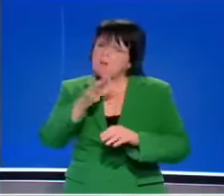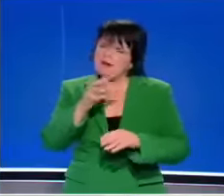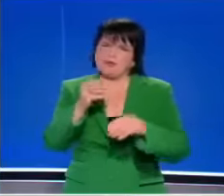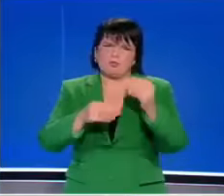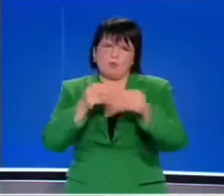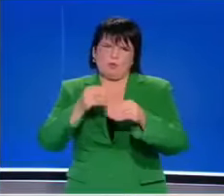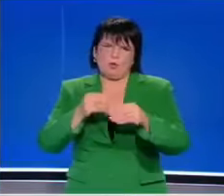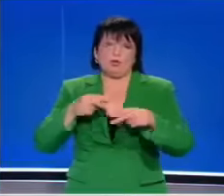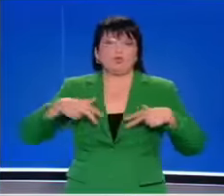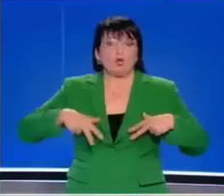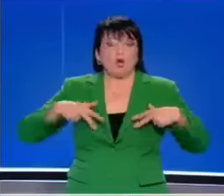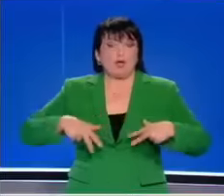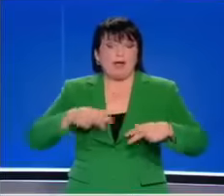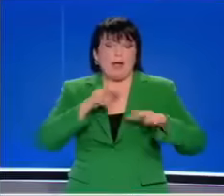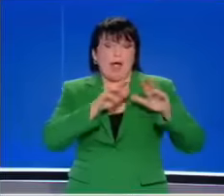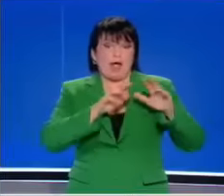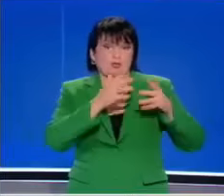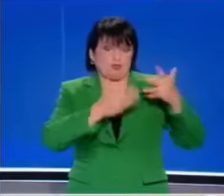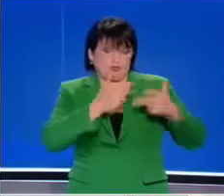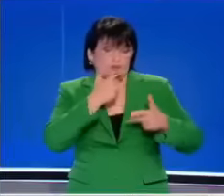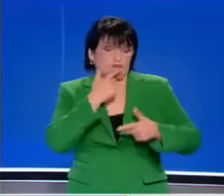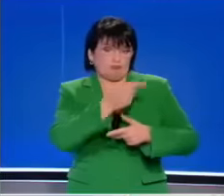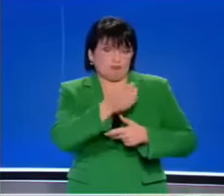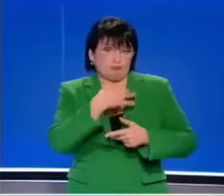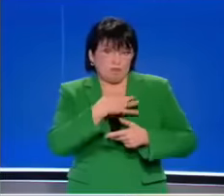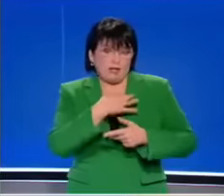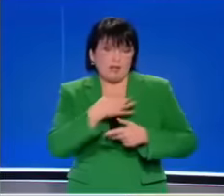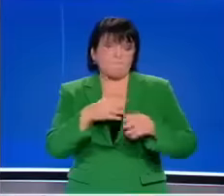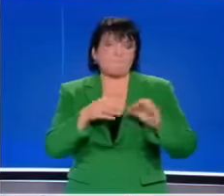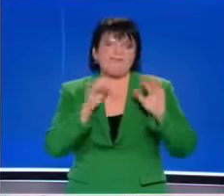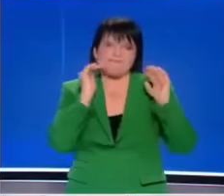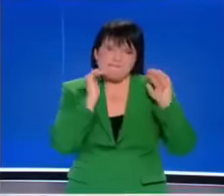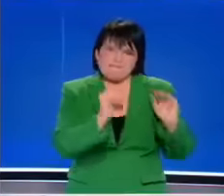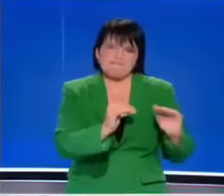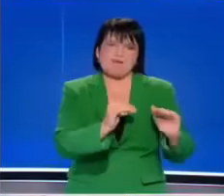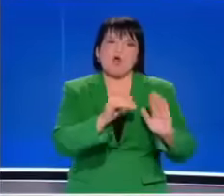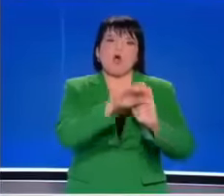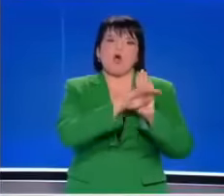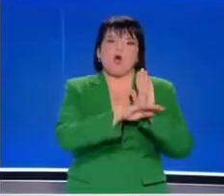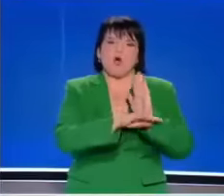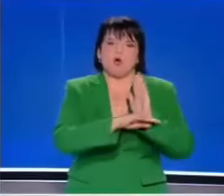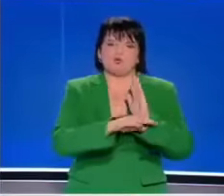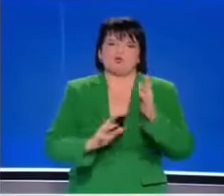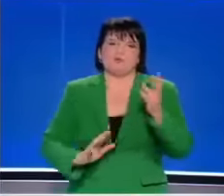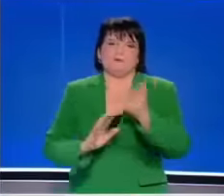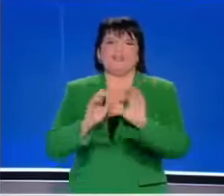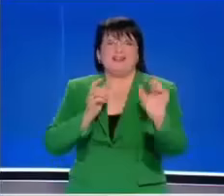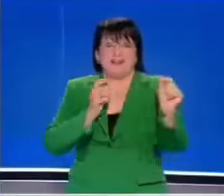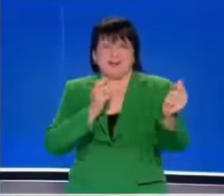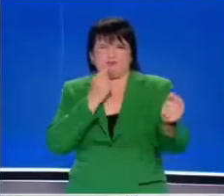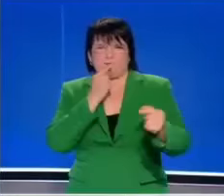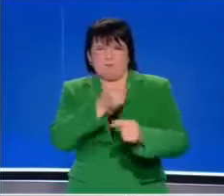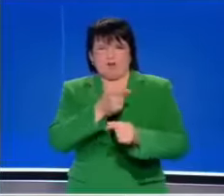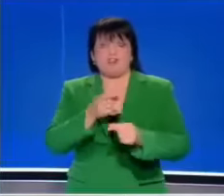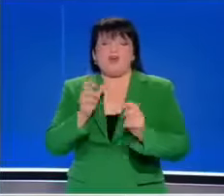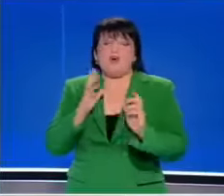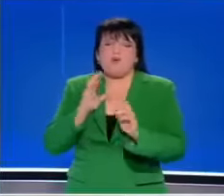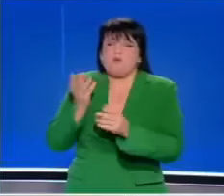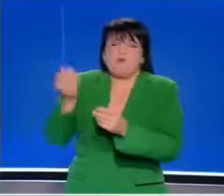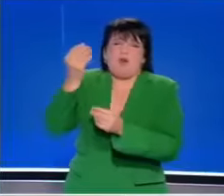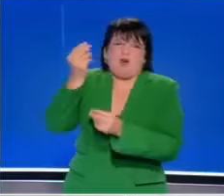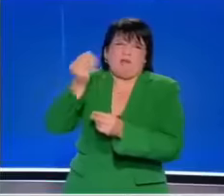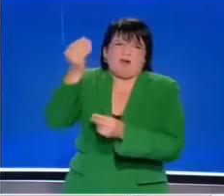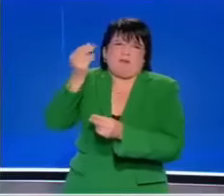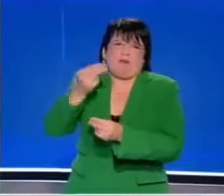λέω εδώ το γενικό λογιστήριο τ κράτους απότι είναι πλεονασματικό αυτό και αυτό με στατικούς όρους όχι με όρους δυναμικής ανάπτυξης προχωράμε θέλω με ά